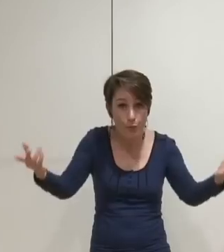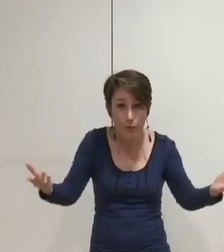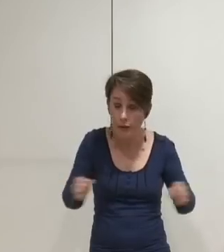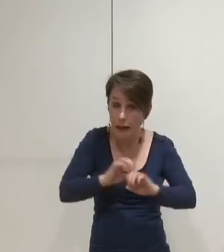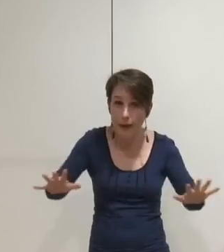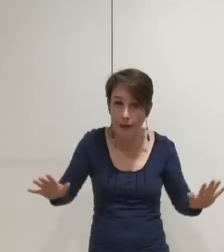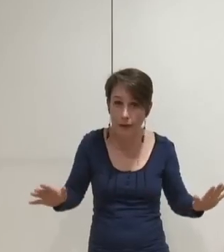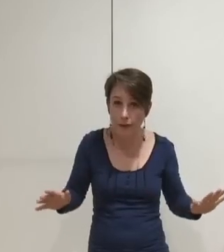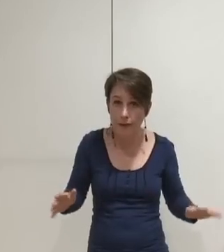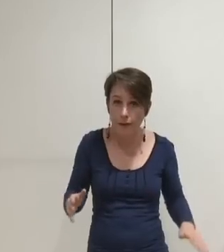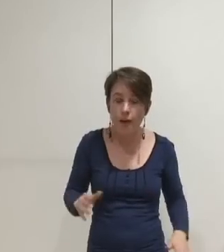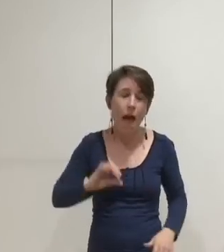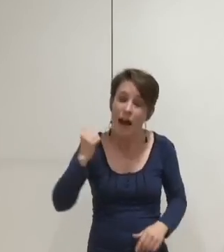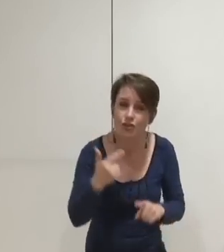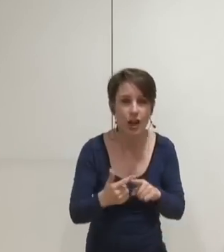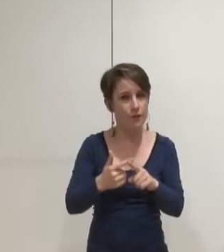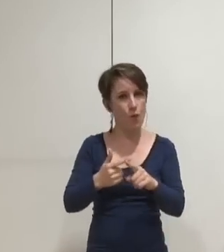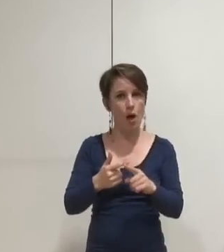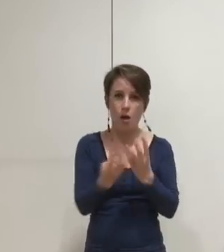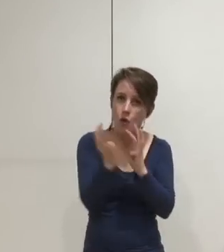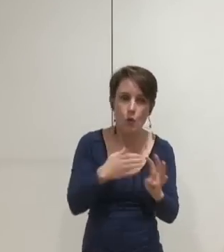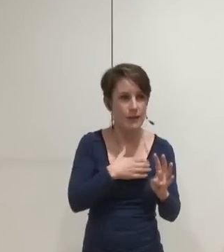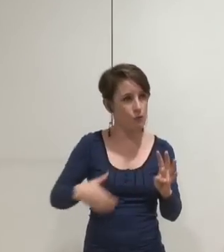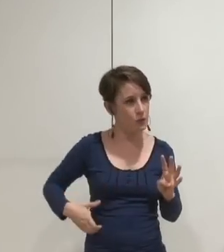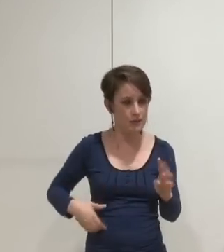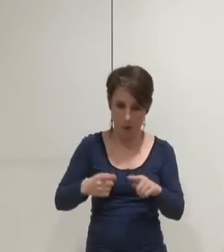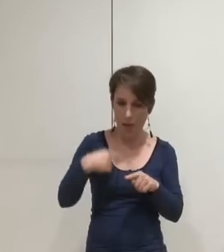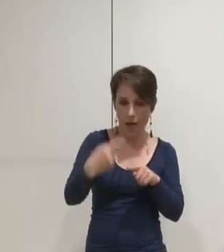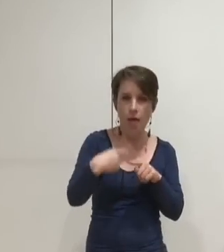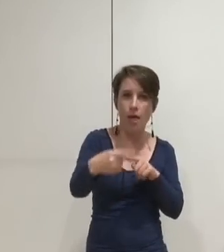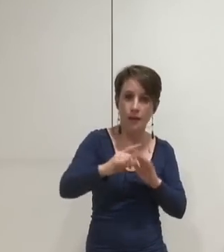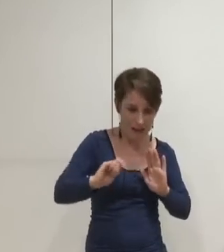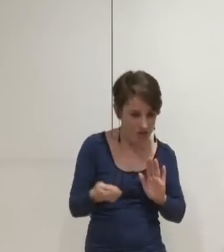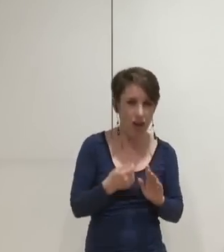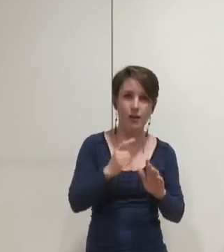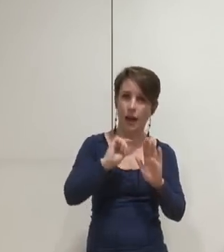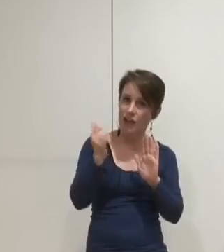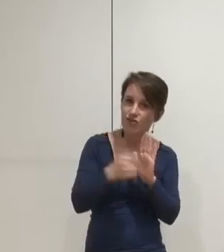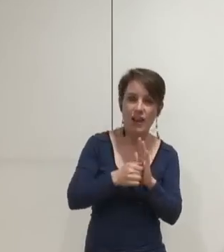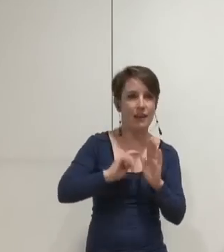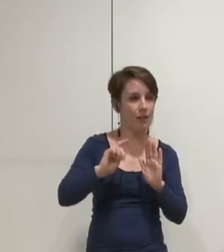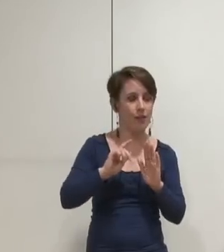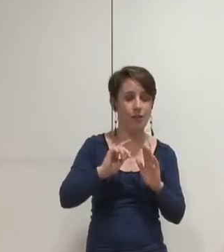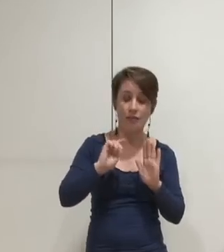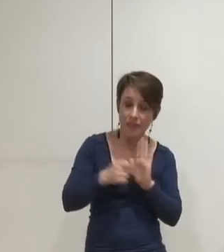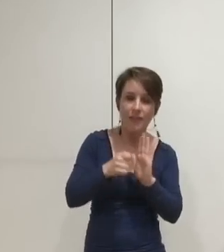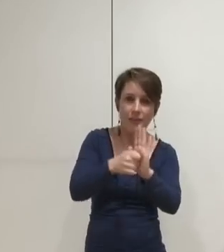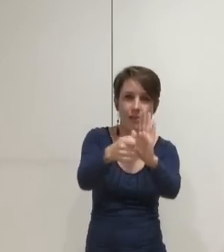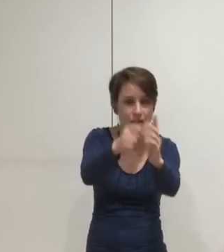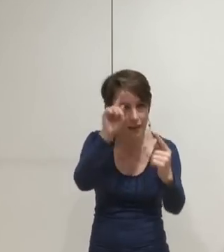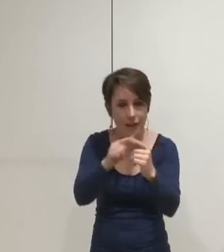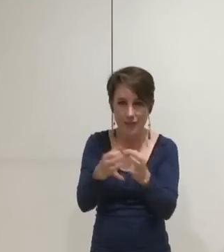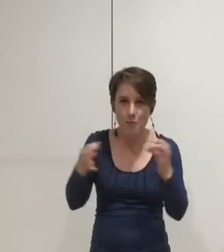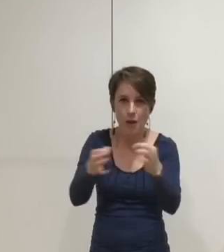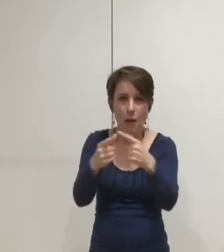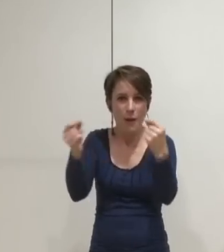autre ça sert à rien à chaque conseil municipal parce que vous allez voir passer des conseils municipaux à chaque conseil municipaux des délibérations qui concernent le passé